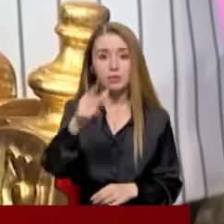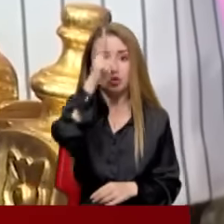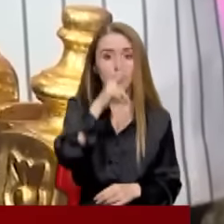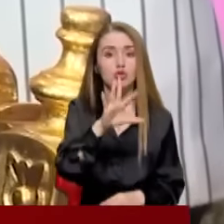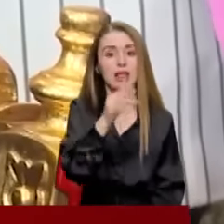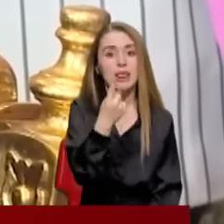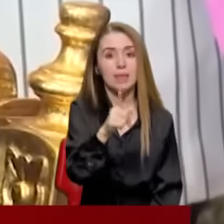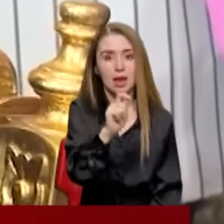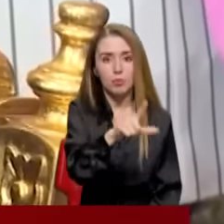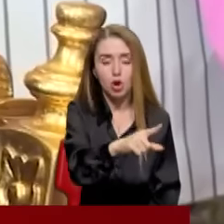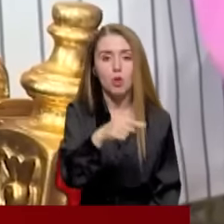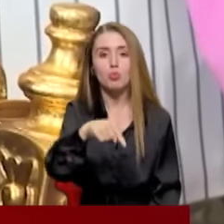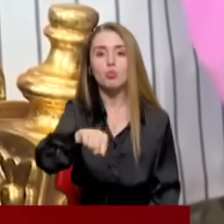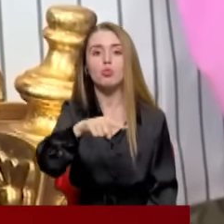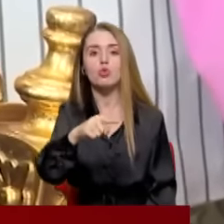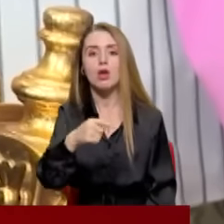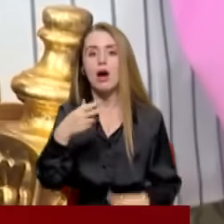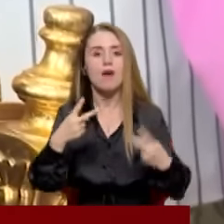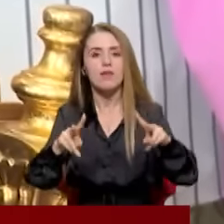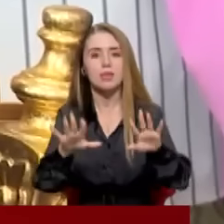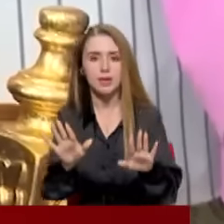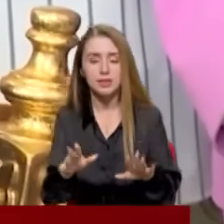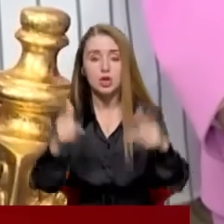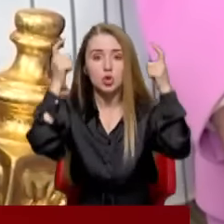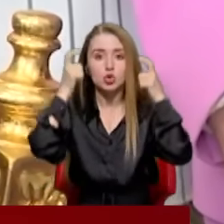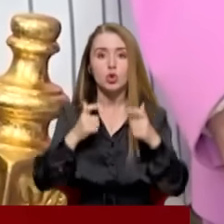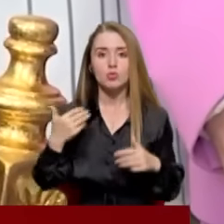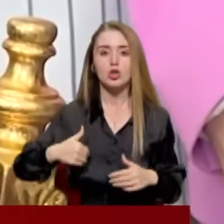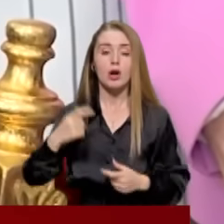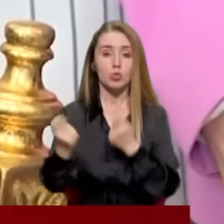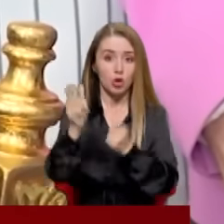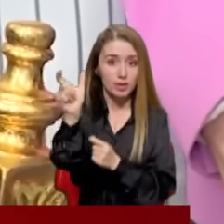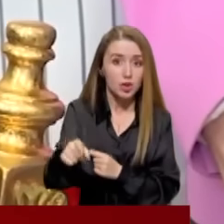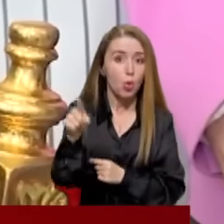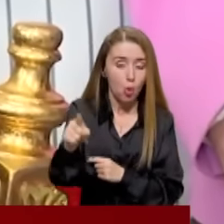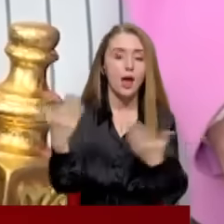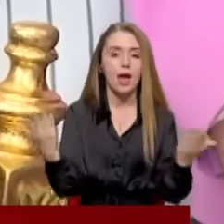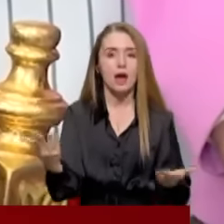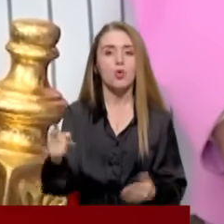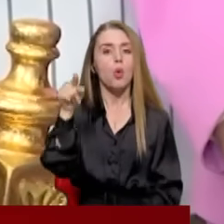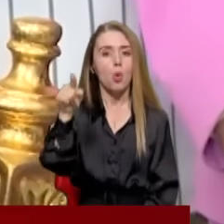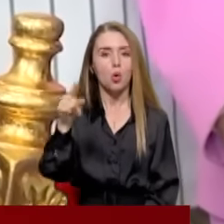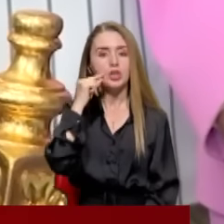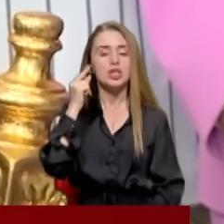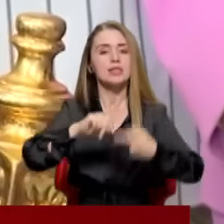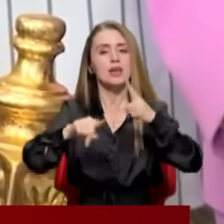liraya yapılmasını, bundan hiçbirini affetmeyiz. Sorumlusu kamu görevlisi ise kamu görevlisi,